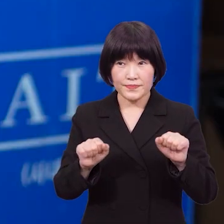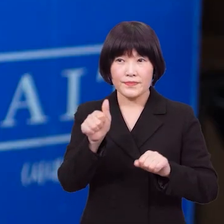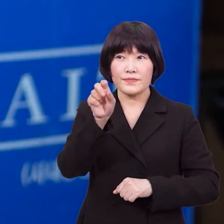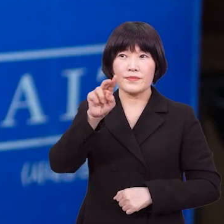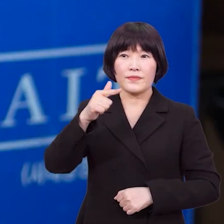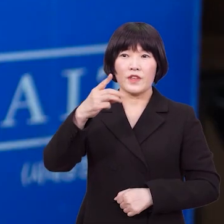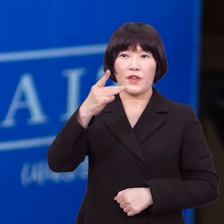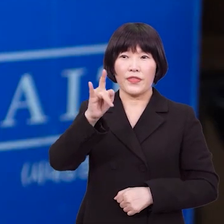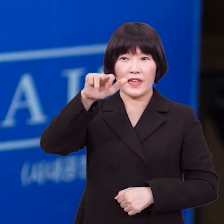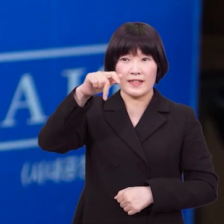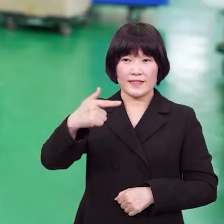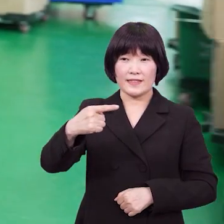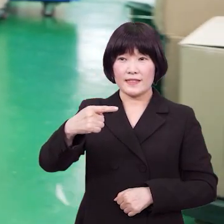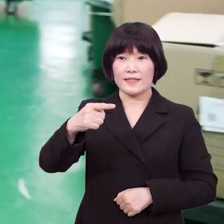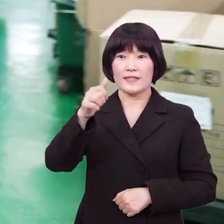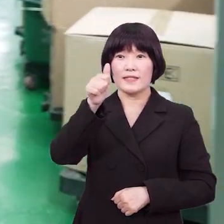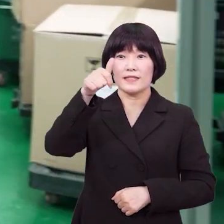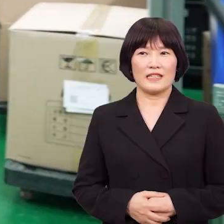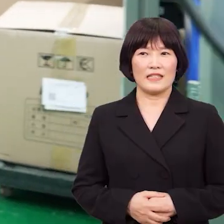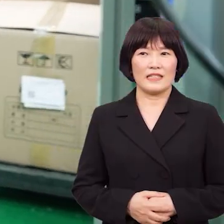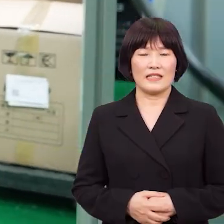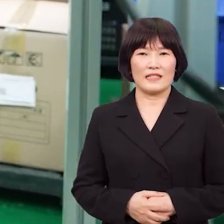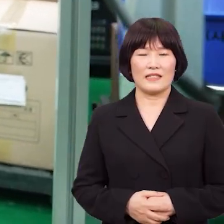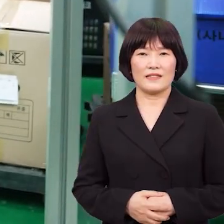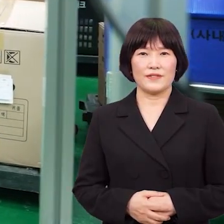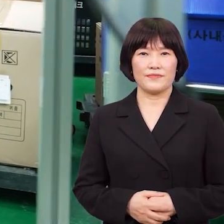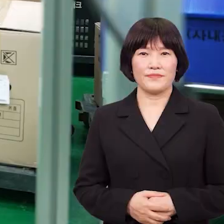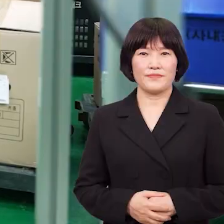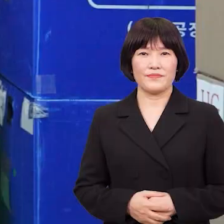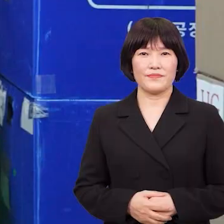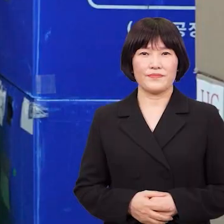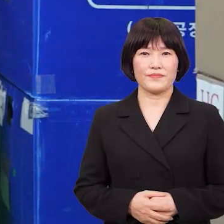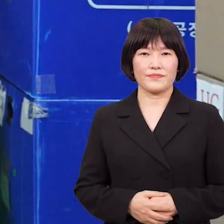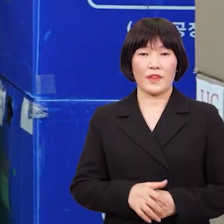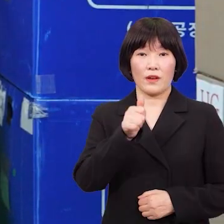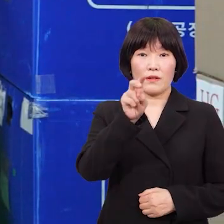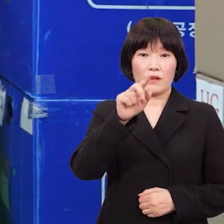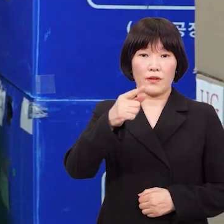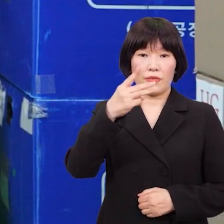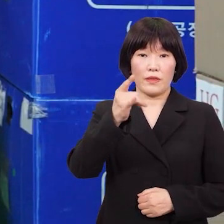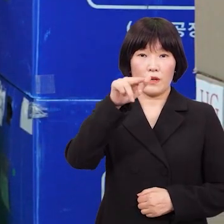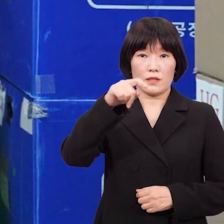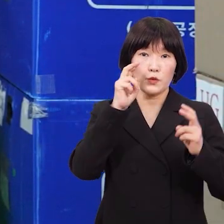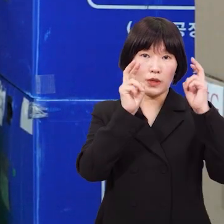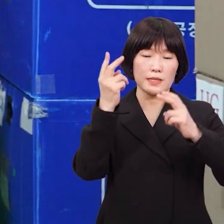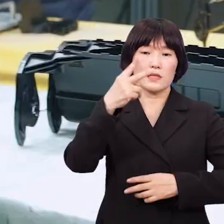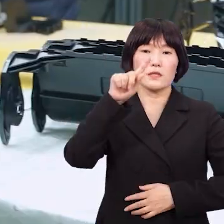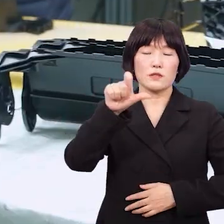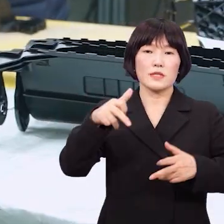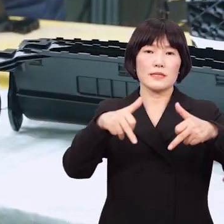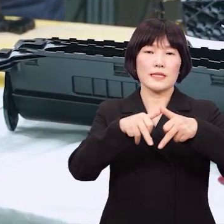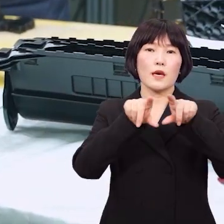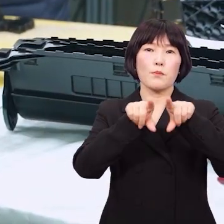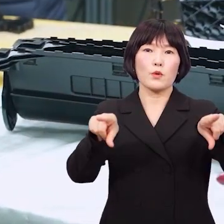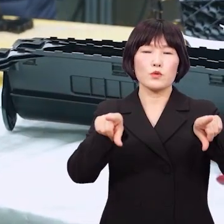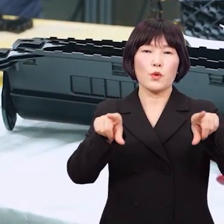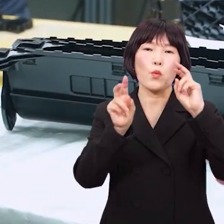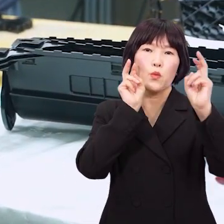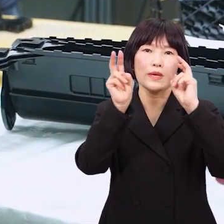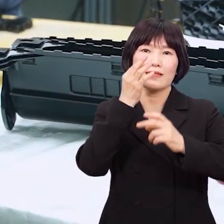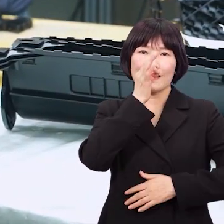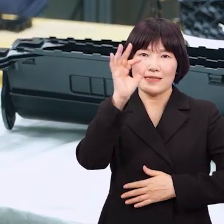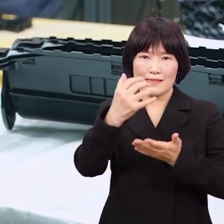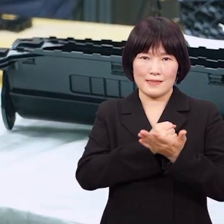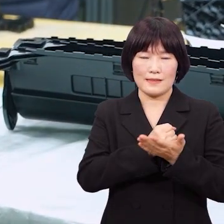안녕하세요. 현테크 김현 팀장입니다. 사업체를 소개해 주세요. 주식회사 현테크는 2015년 장애인 표준